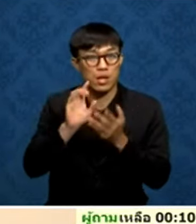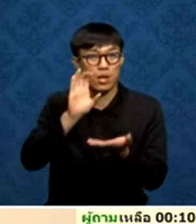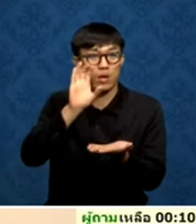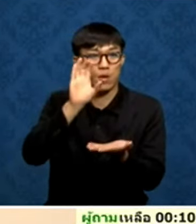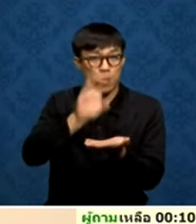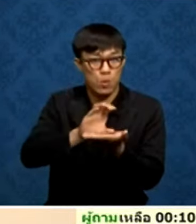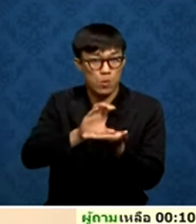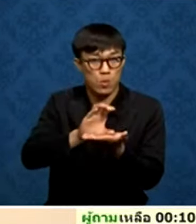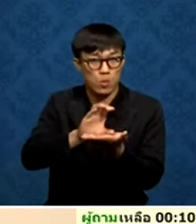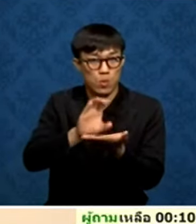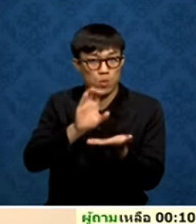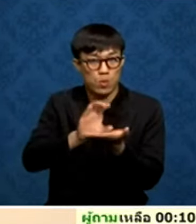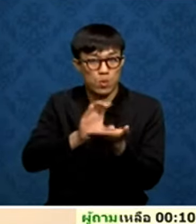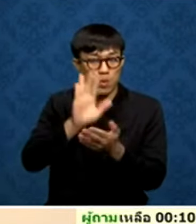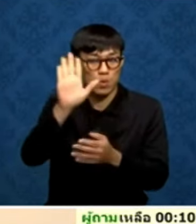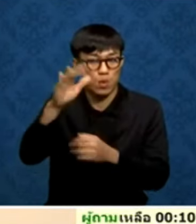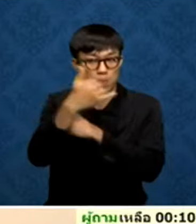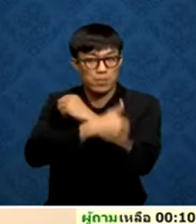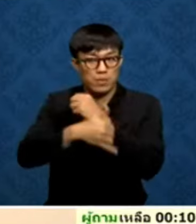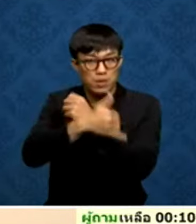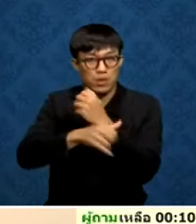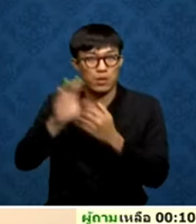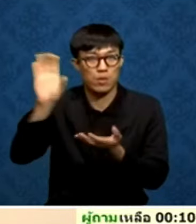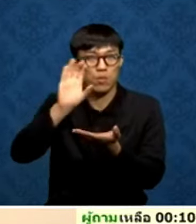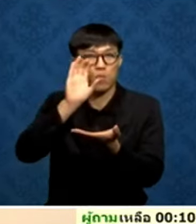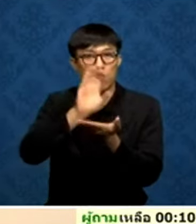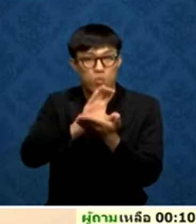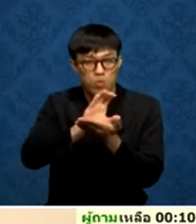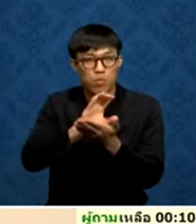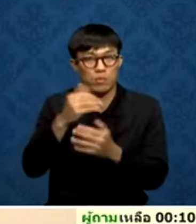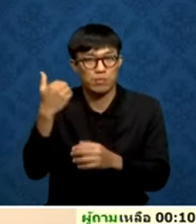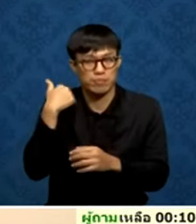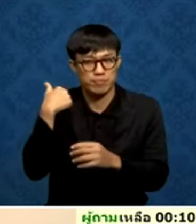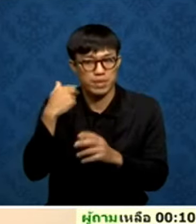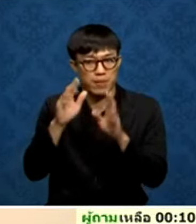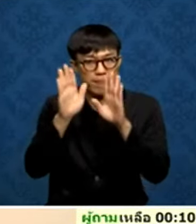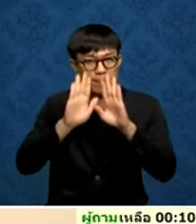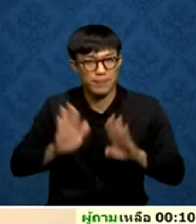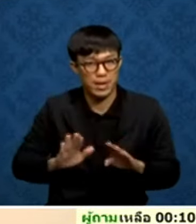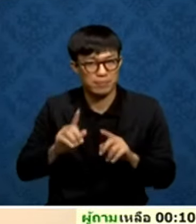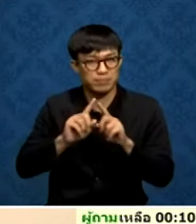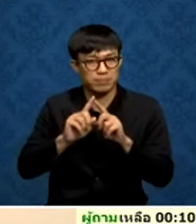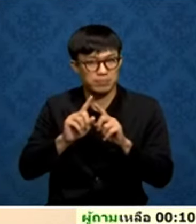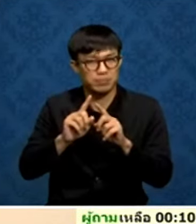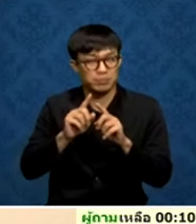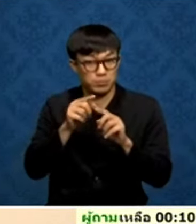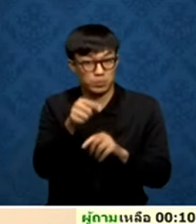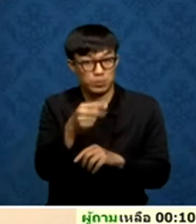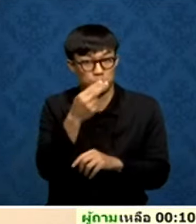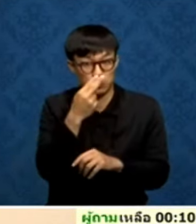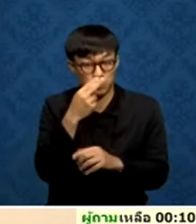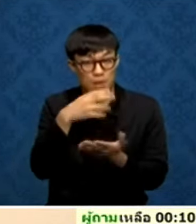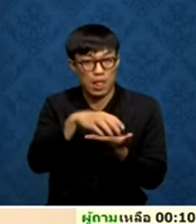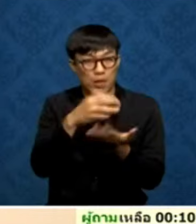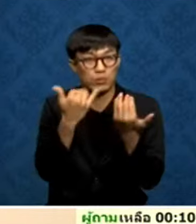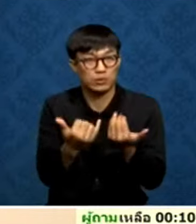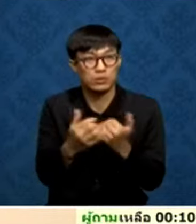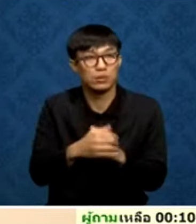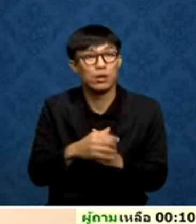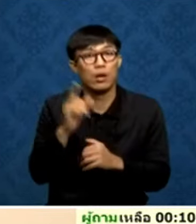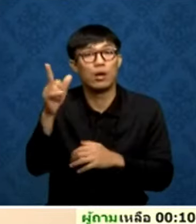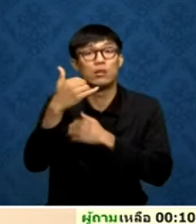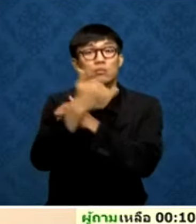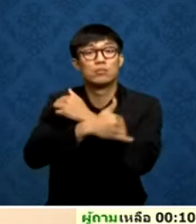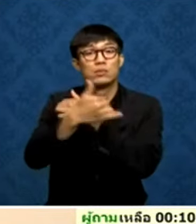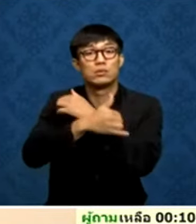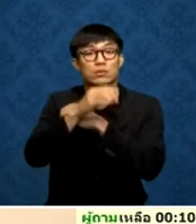ทจากต่างประเทศเนี่ยจะมีรูปแบบดังต่อไปนี้ปกติแล้วในต่างประเทศเวลาเข้ามาลงทุ